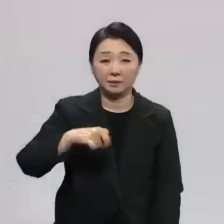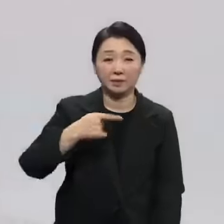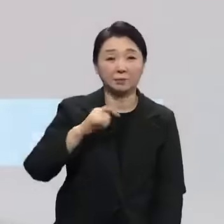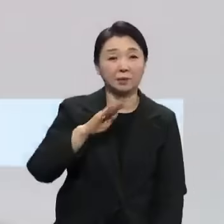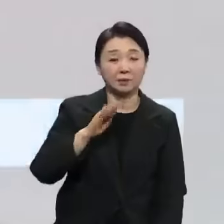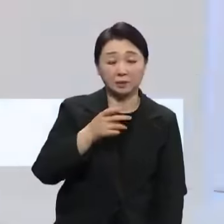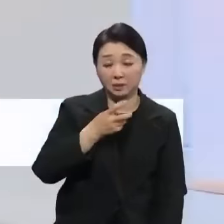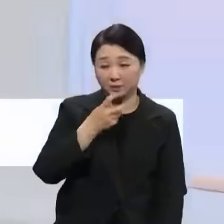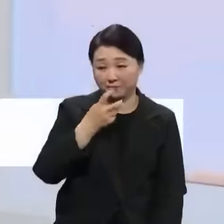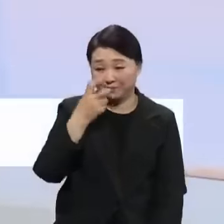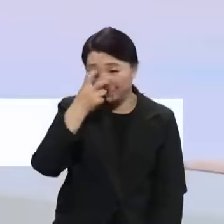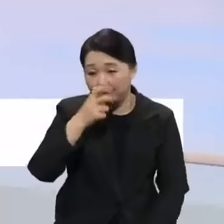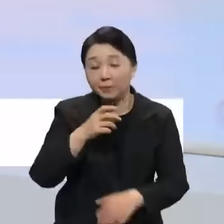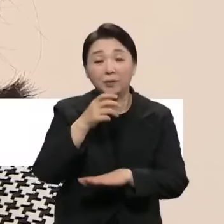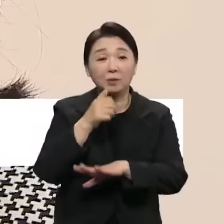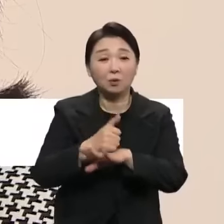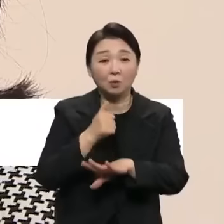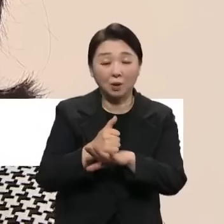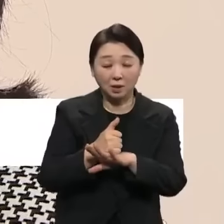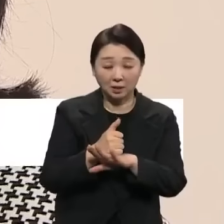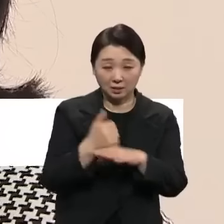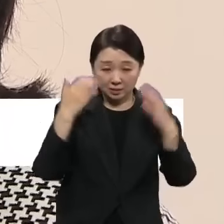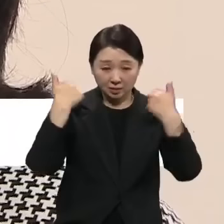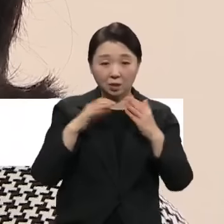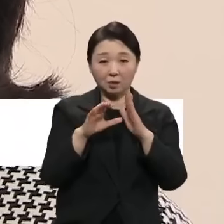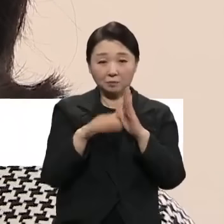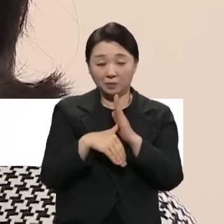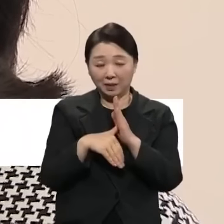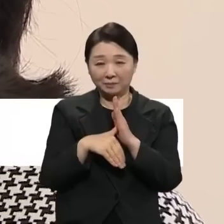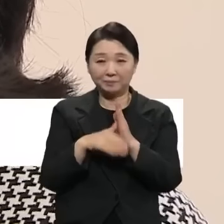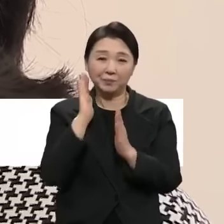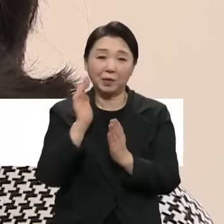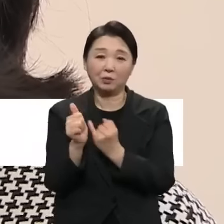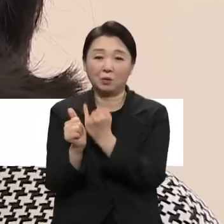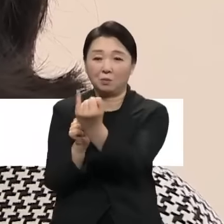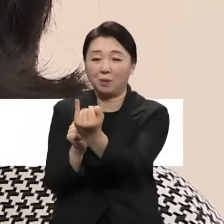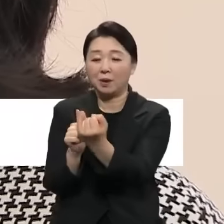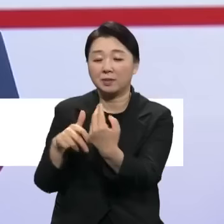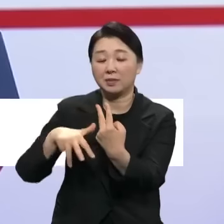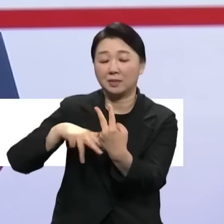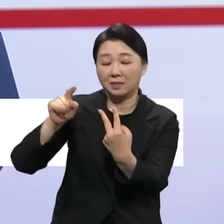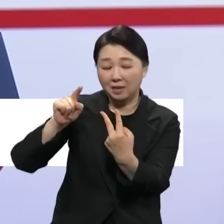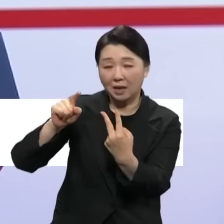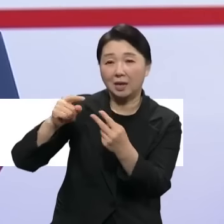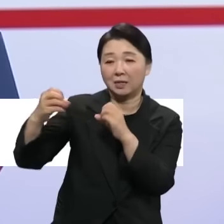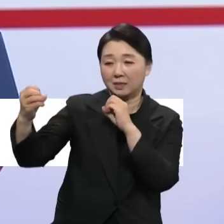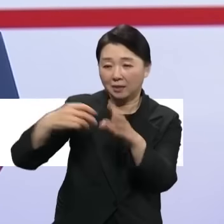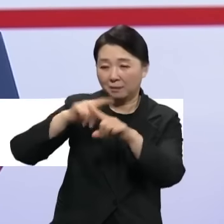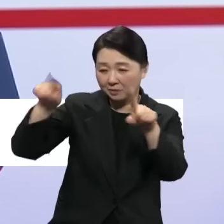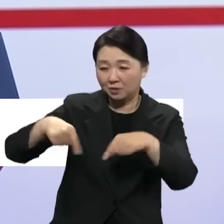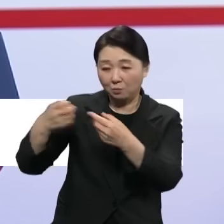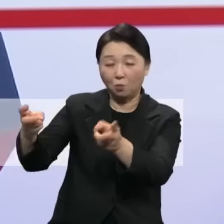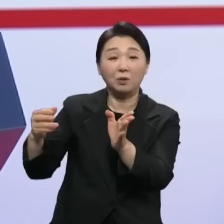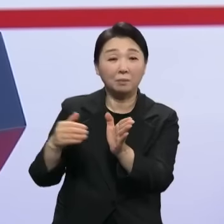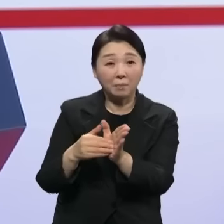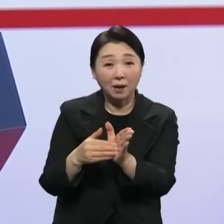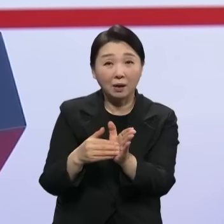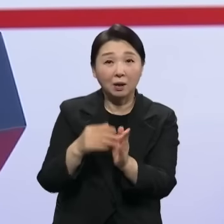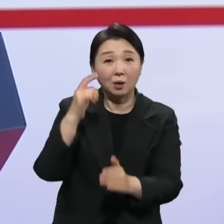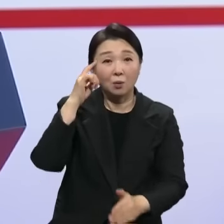결과 검찰은 이보다 앞선 지난해 여름 김 여사에게 2차 서면 질의서를 보냈던 것으로 확인됐습니다.